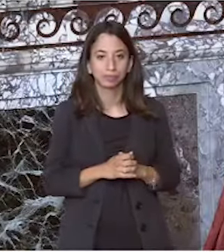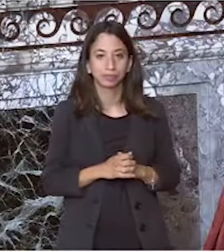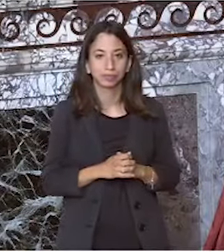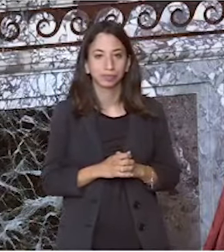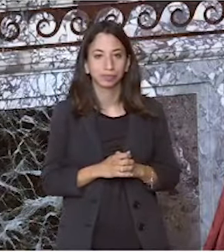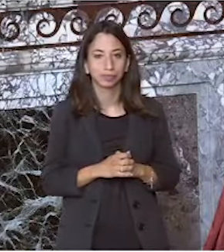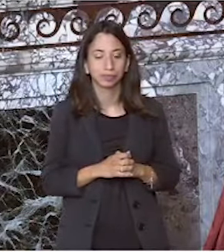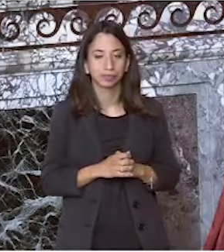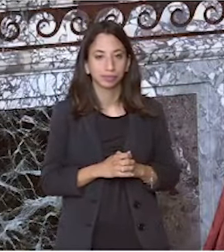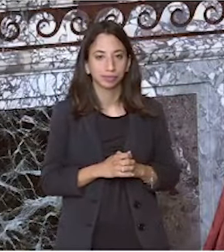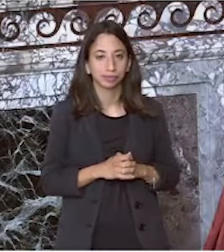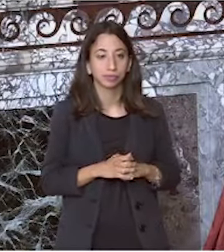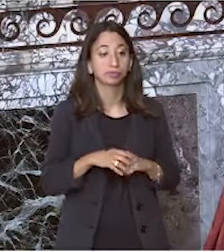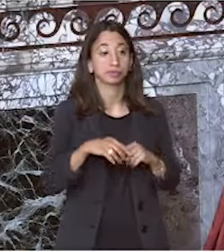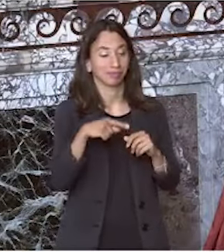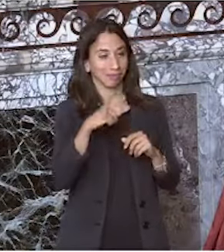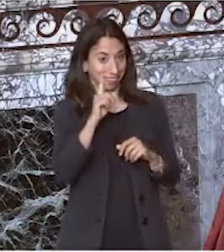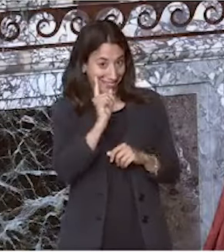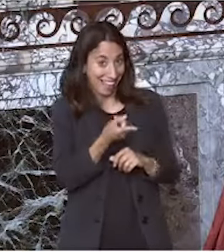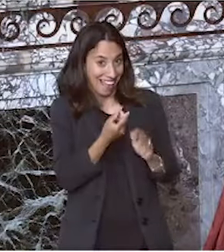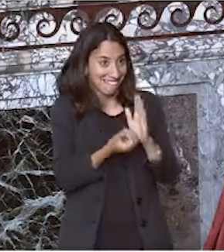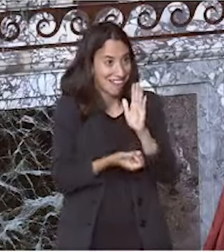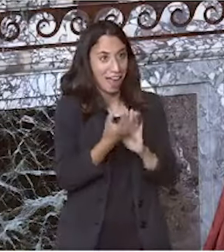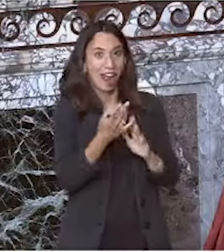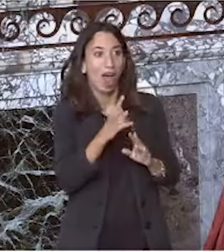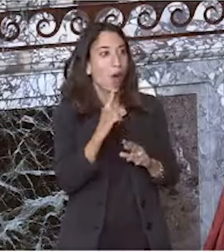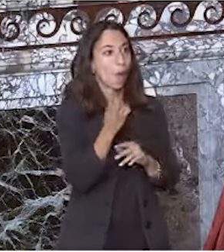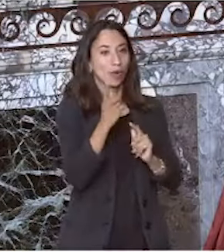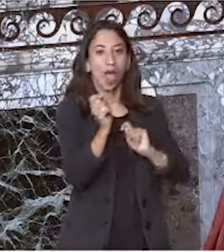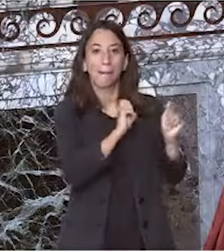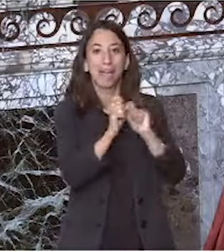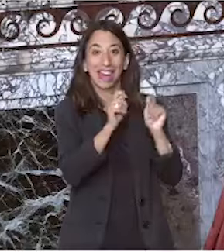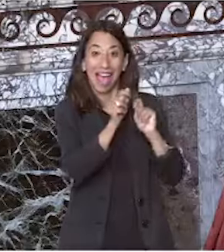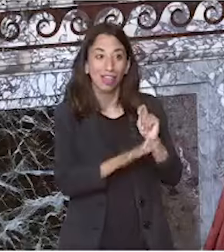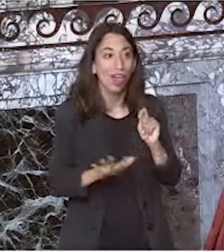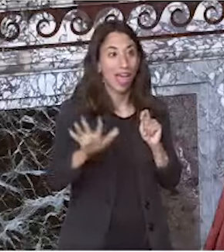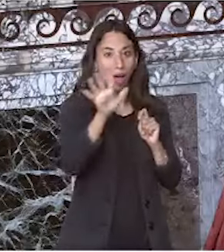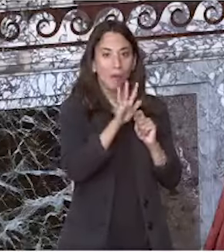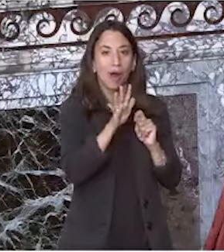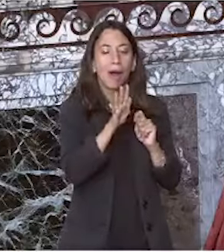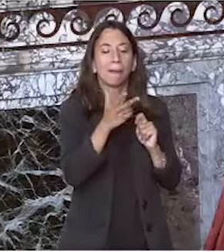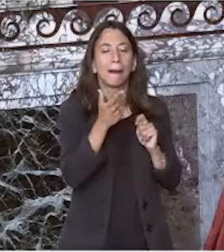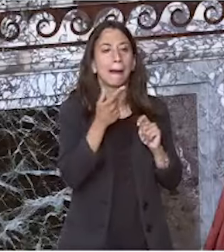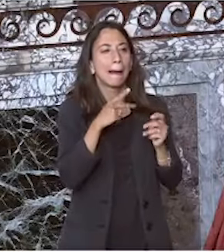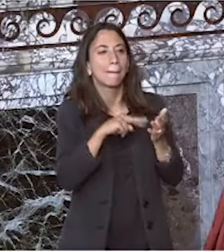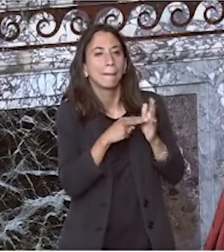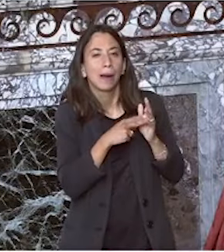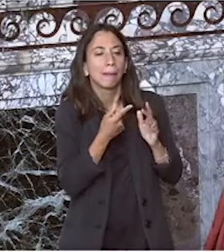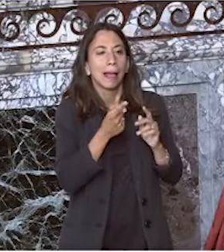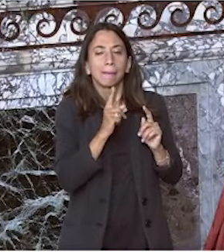Il secondo ostacolo alla creazione di un mercato dei capitali europeo è l'incompletezza dell'unione bancaria.